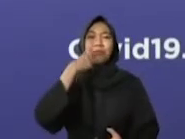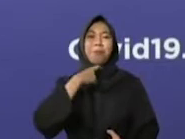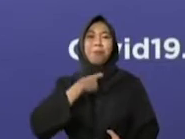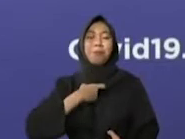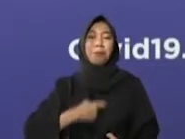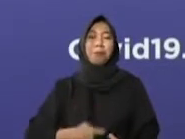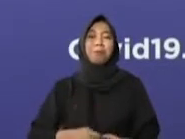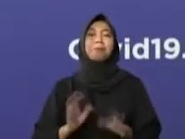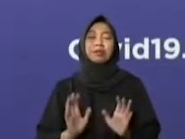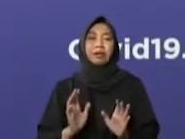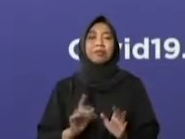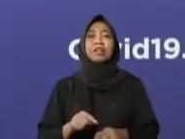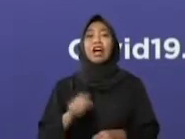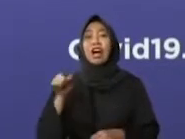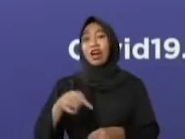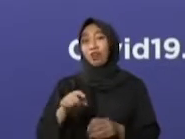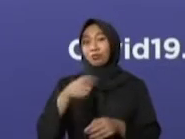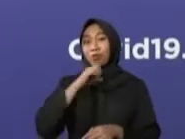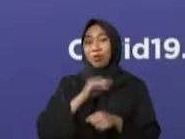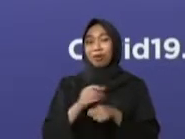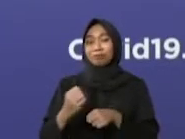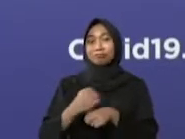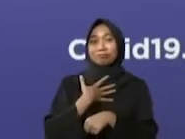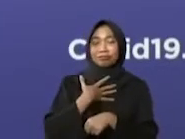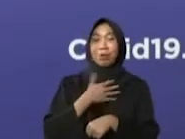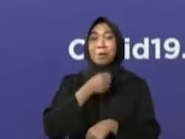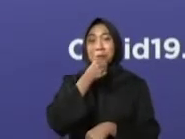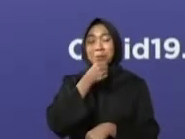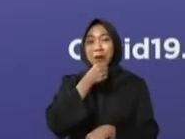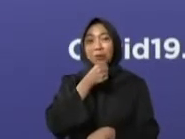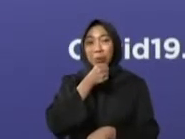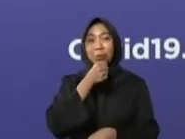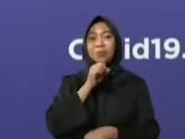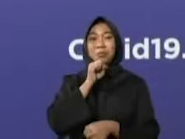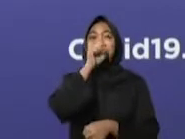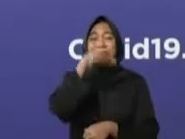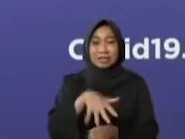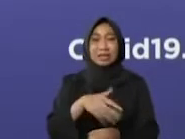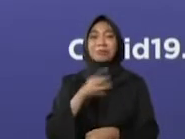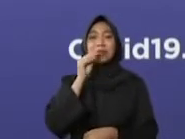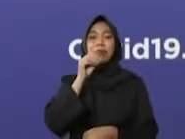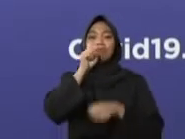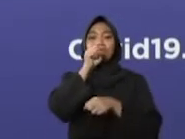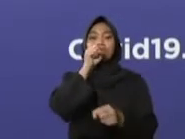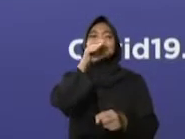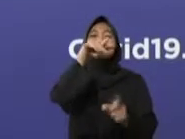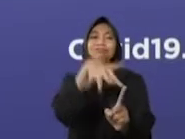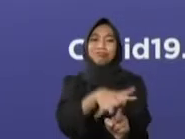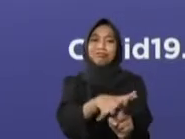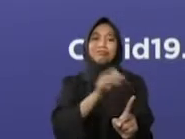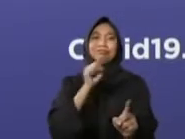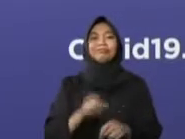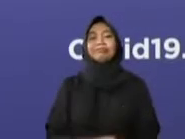ini akan keluar manakala orang tersebut batuk bersin atau berbicara yang menyebar melalui droplet